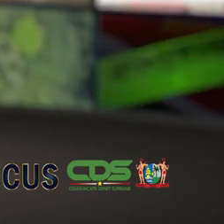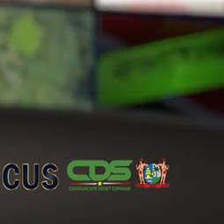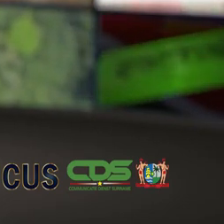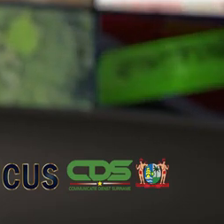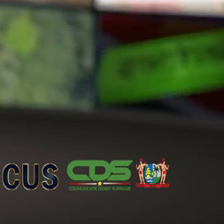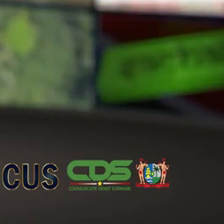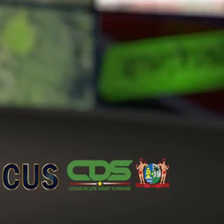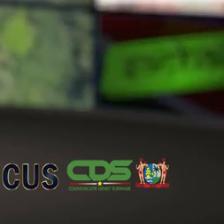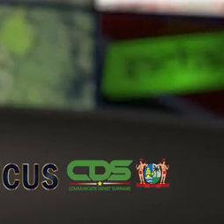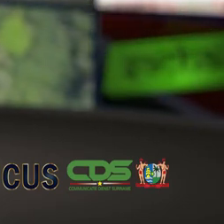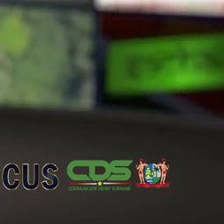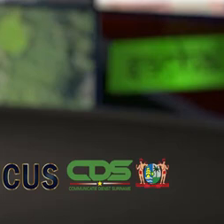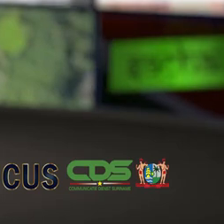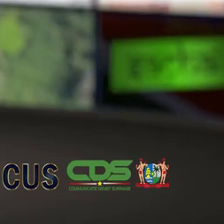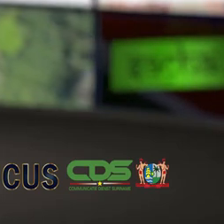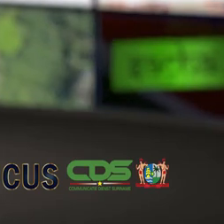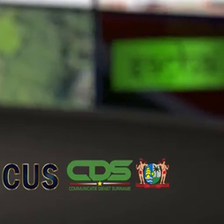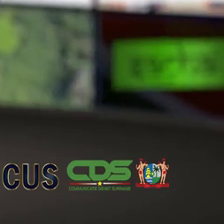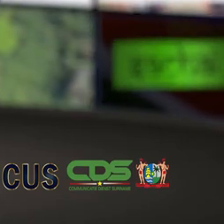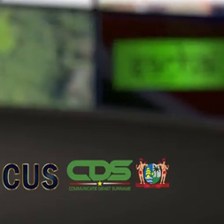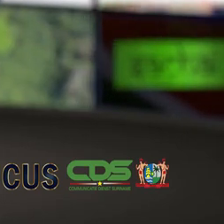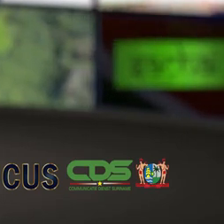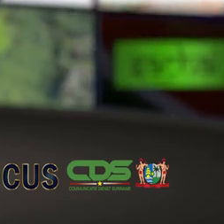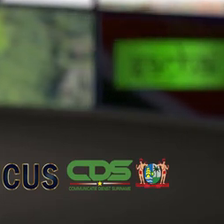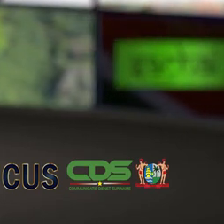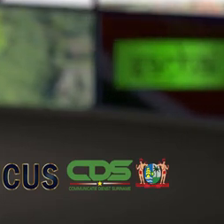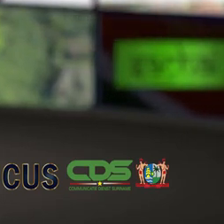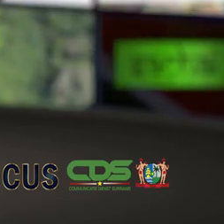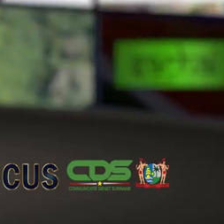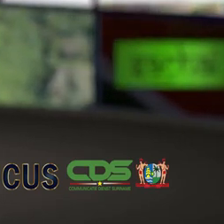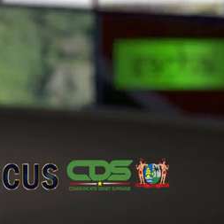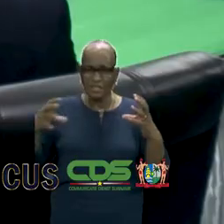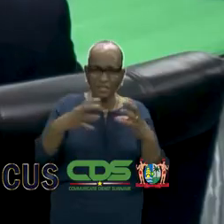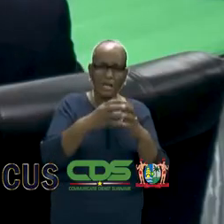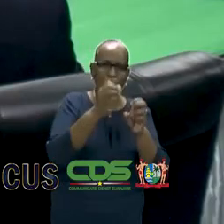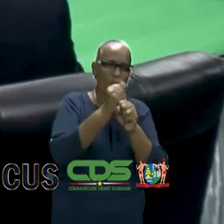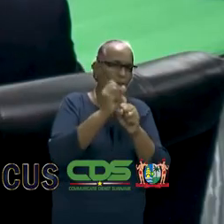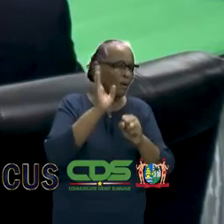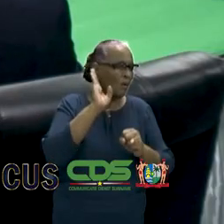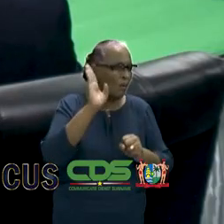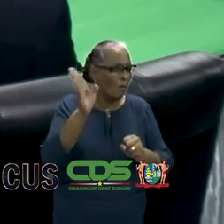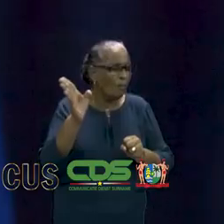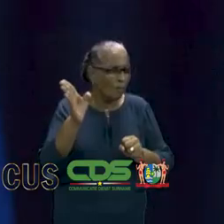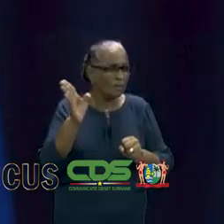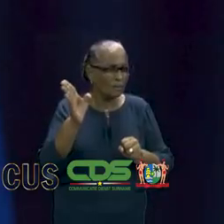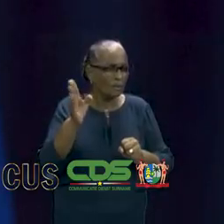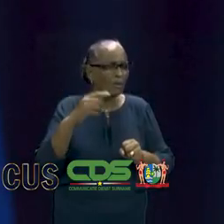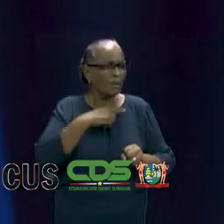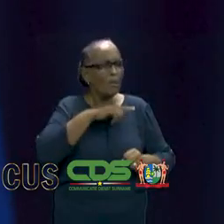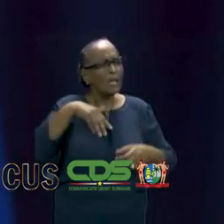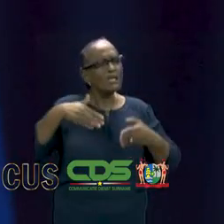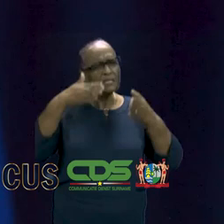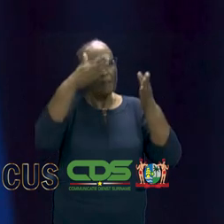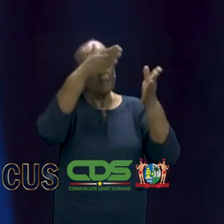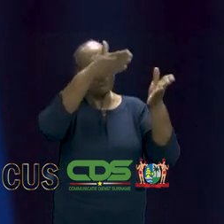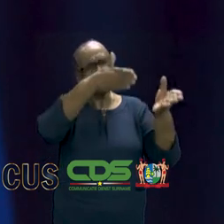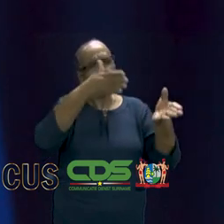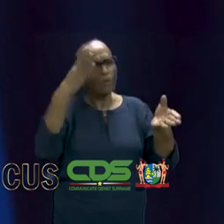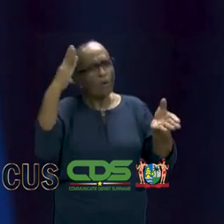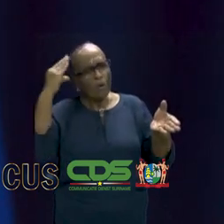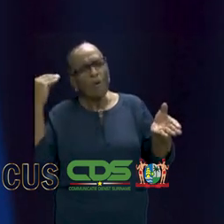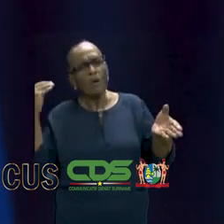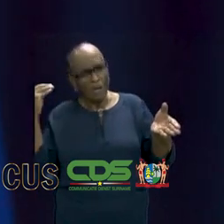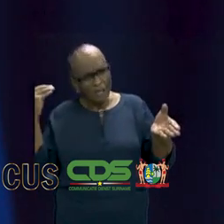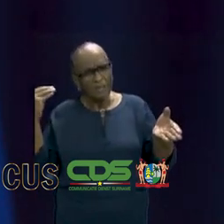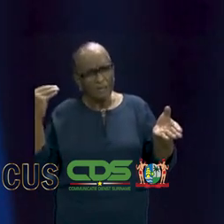het persmoment waarbij onder meer president Santokhi aan het woord kwam. Dat we daar zijn gegaan, in feite met